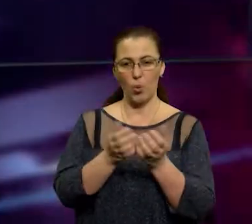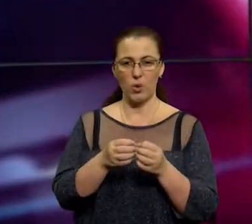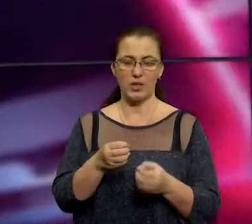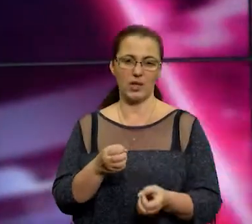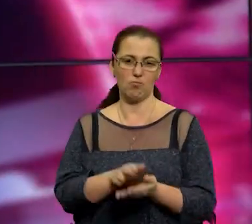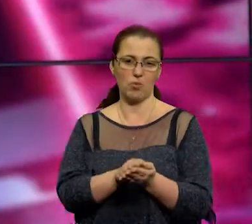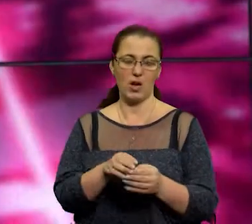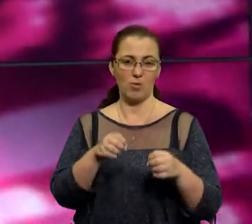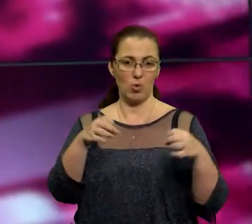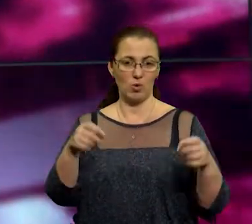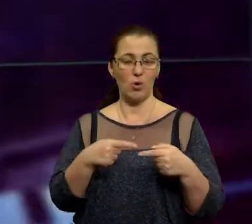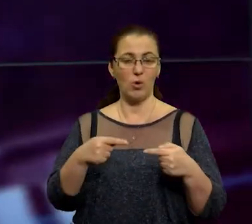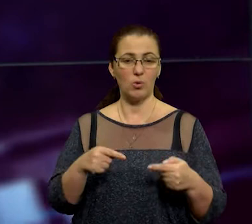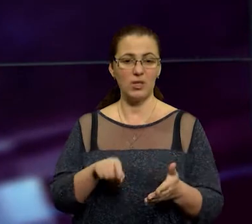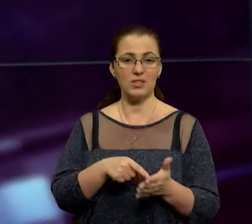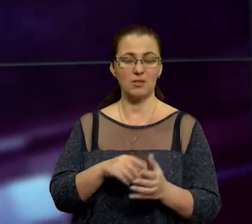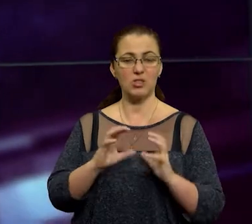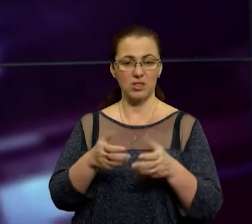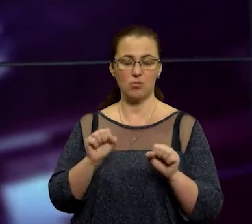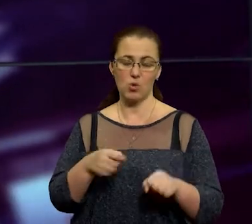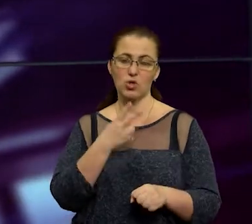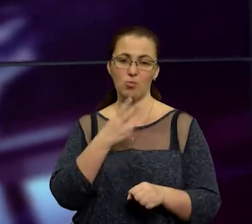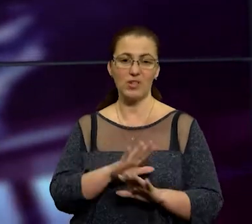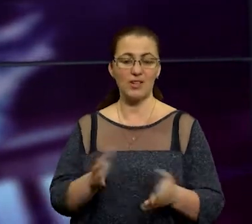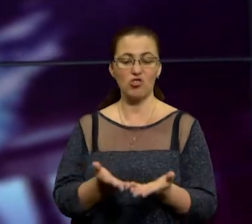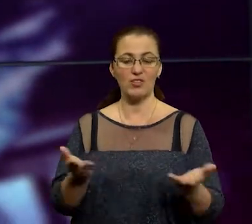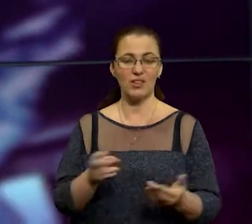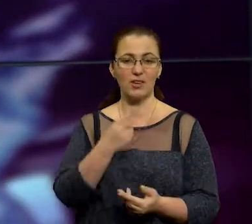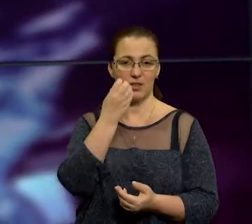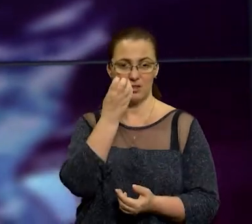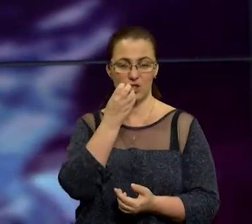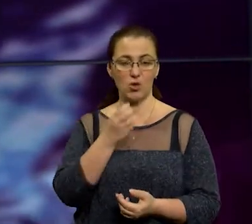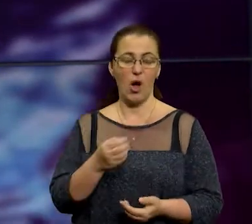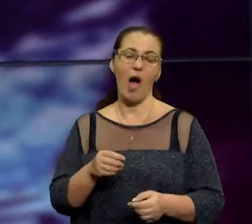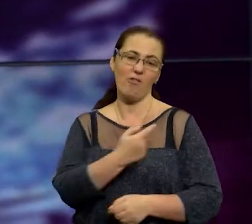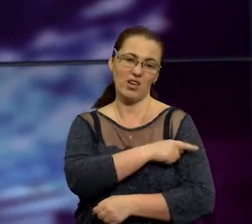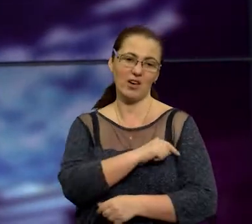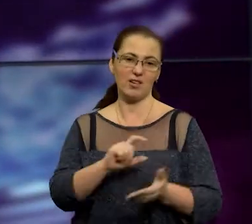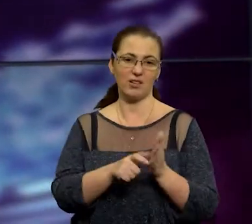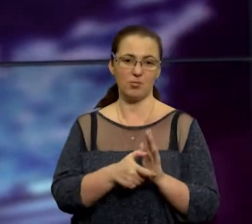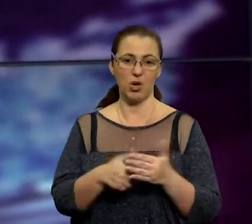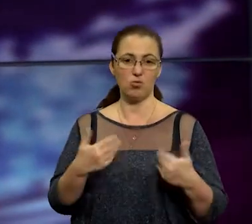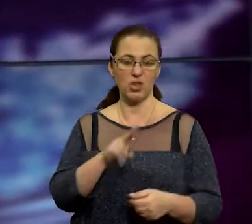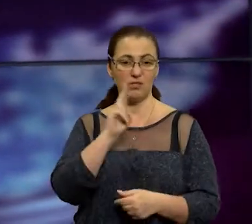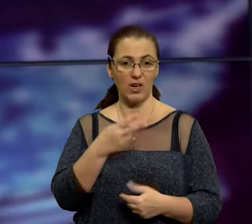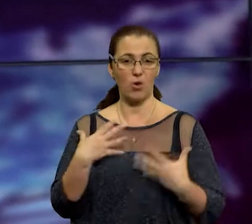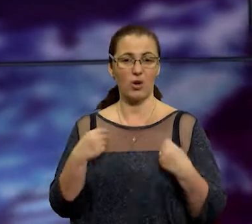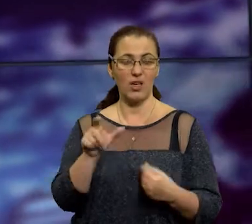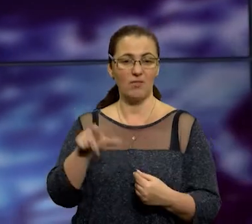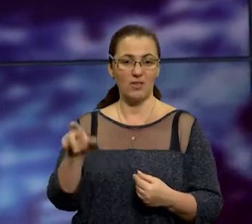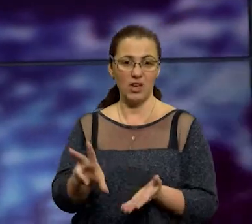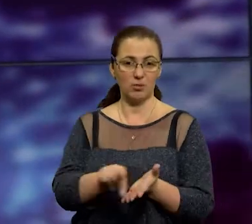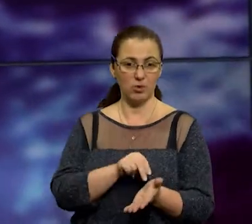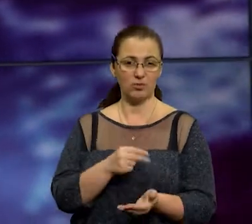У різних містах світу їх можна побачити не лише на аренах цирку, а й у лікарняних палатах. І вже 2 роки львів'яни переймають